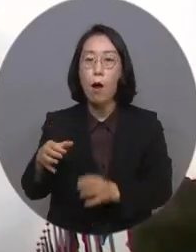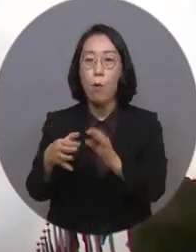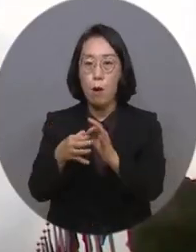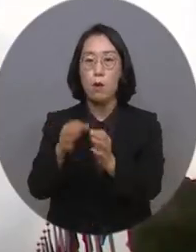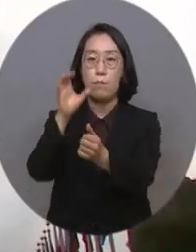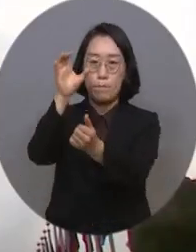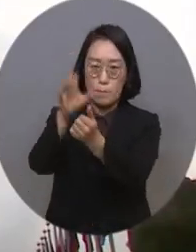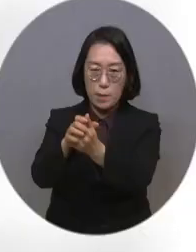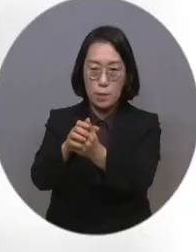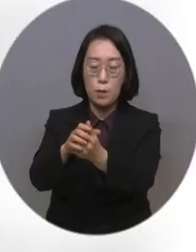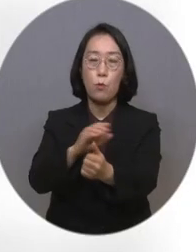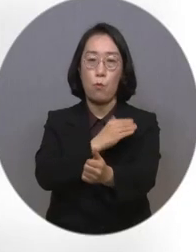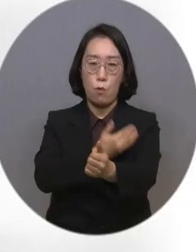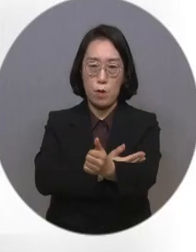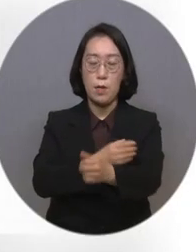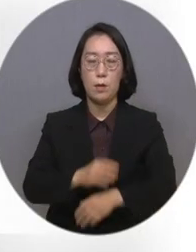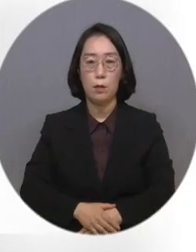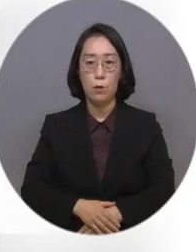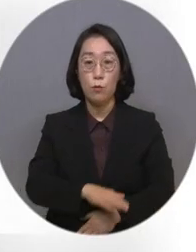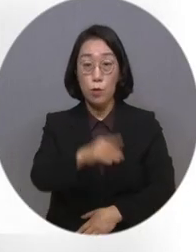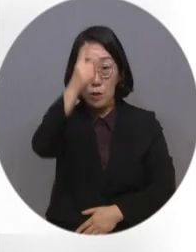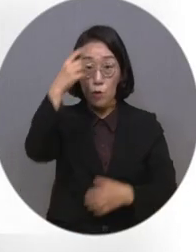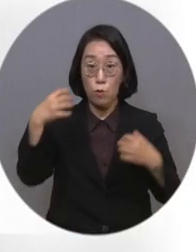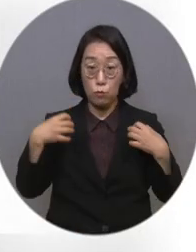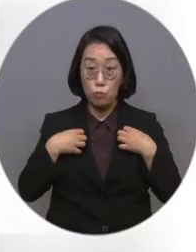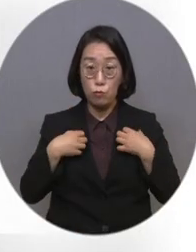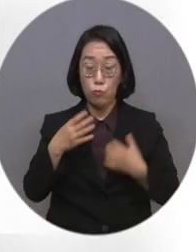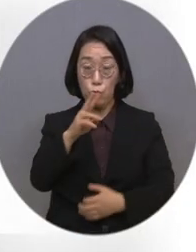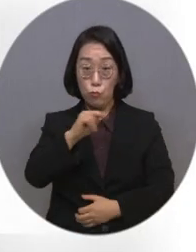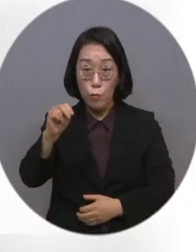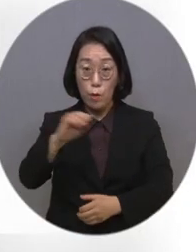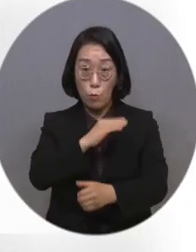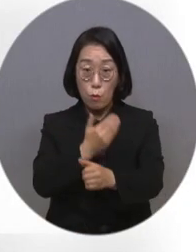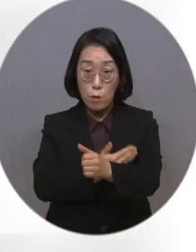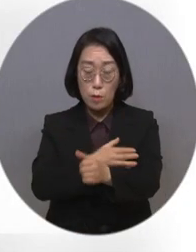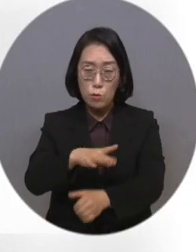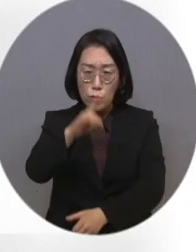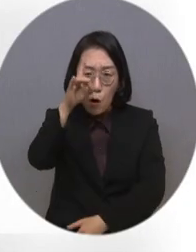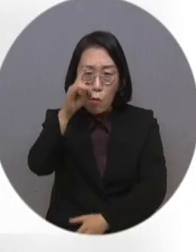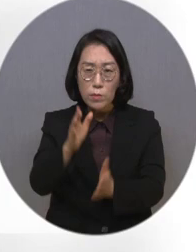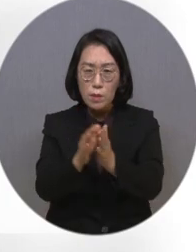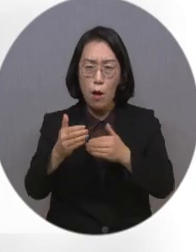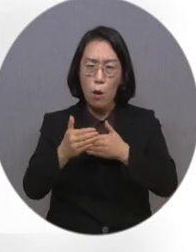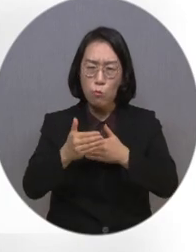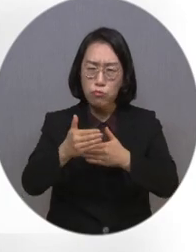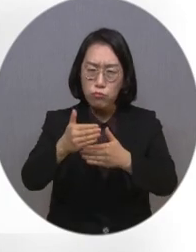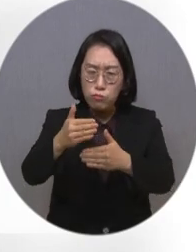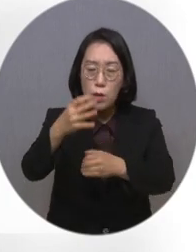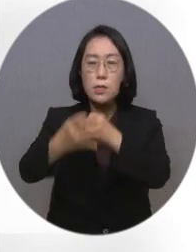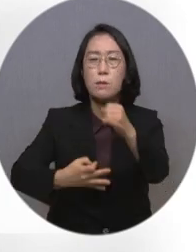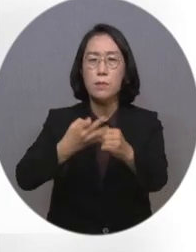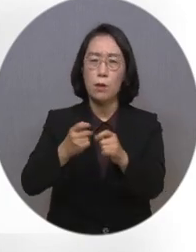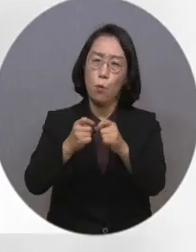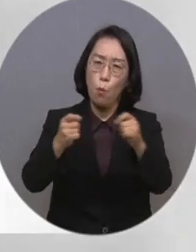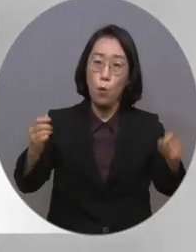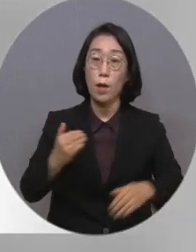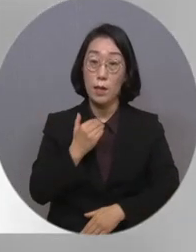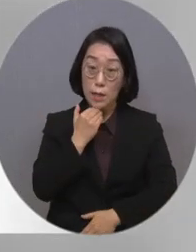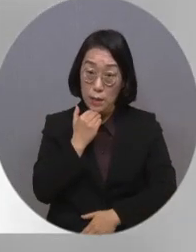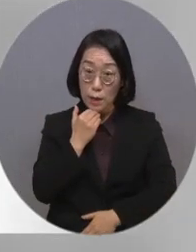내용이 담겨 있습니다 우리 정부의 UN 장애인관리협약 비준 이후 14년을 기다려온 선택의정서